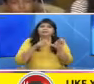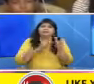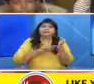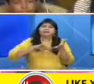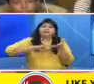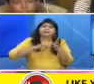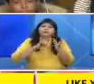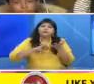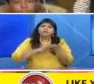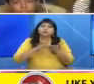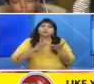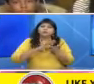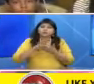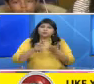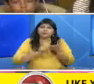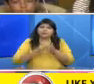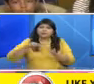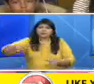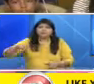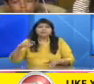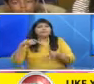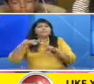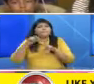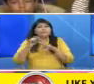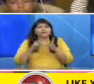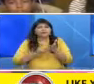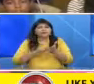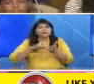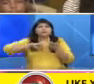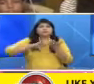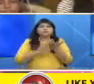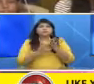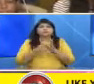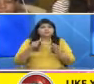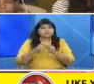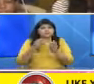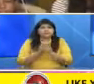से के पांडे जी और सूरत की ऐश्वर्या